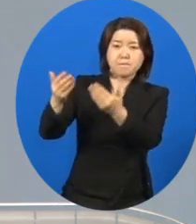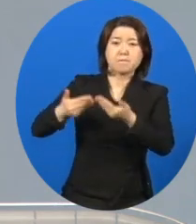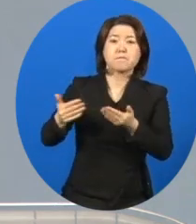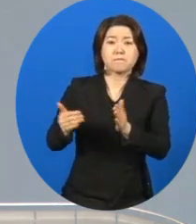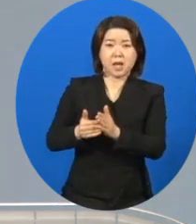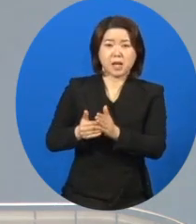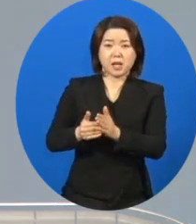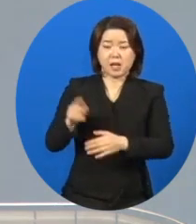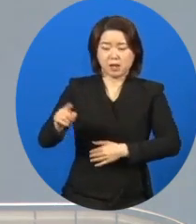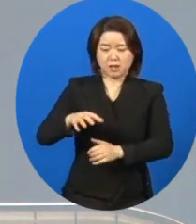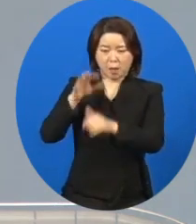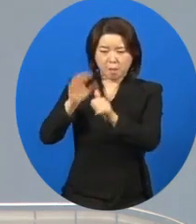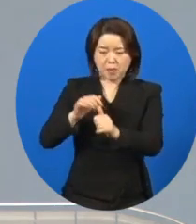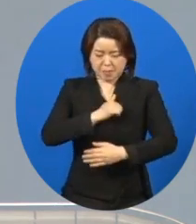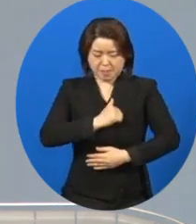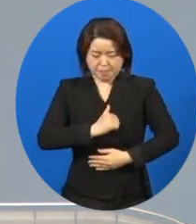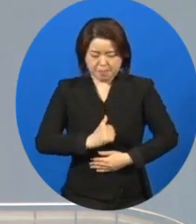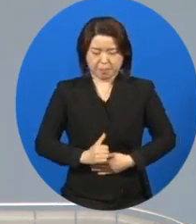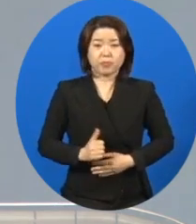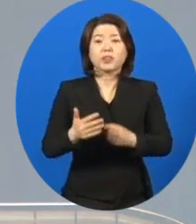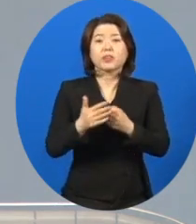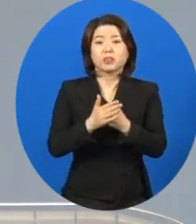그런 핍박을 견뎠기 때문에